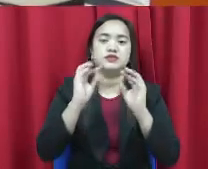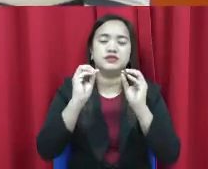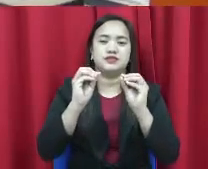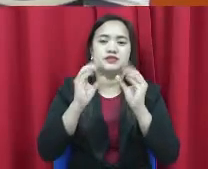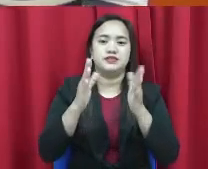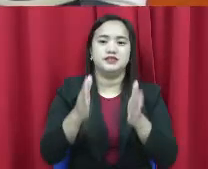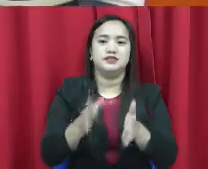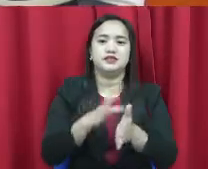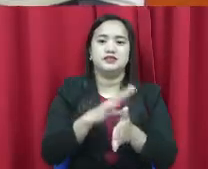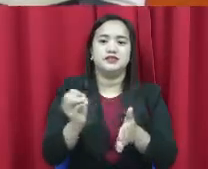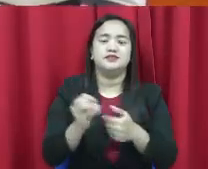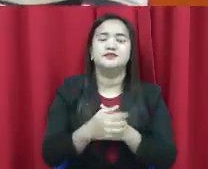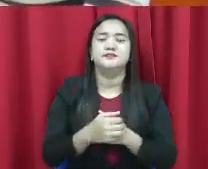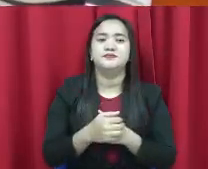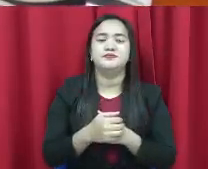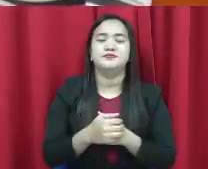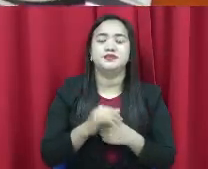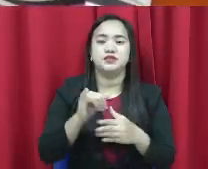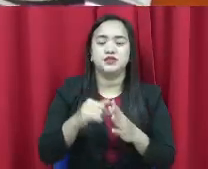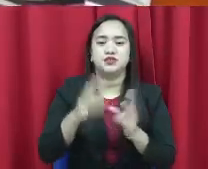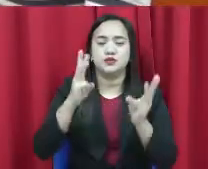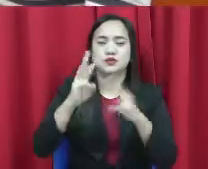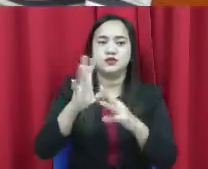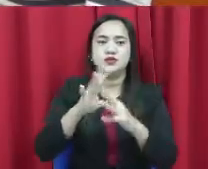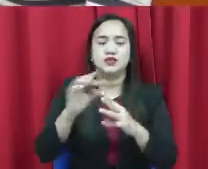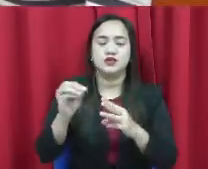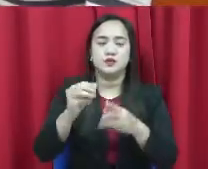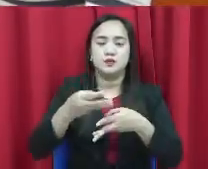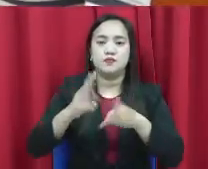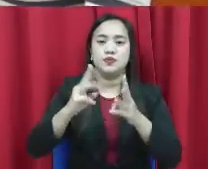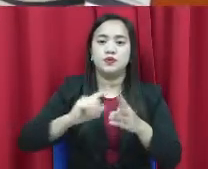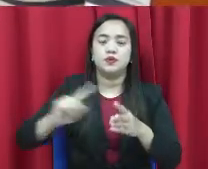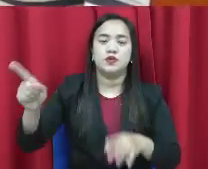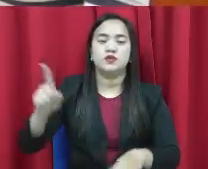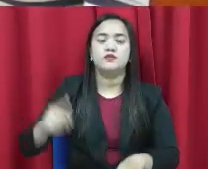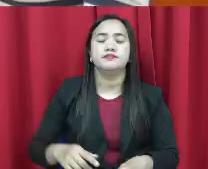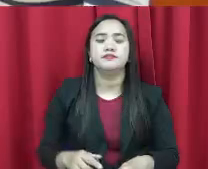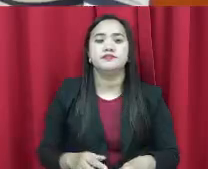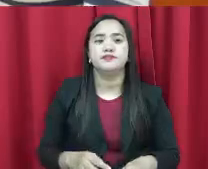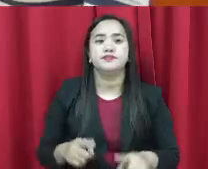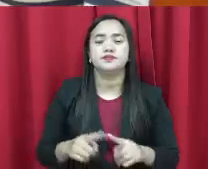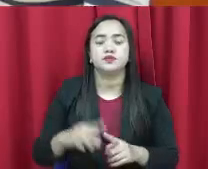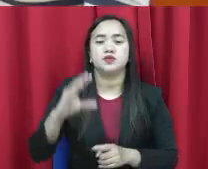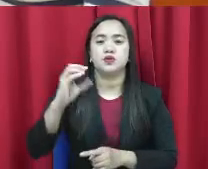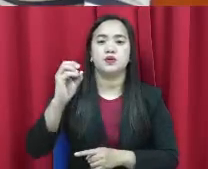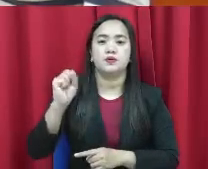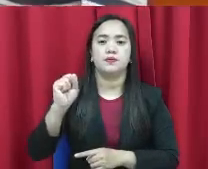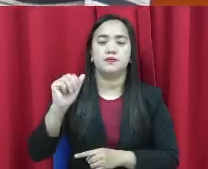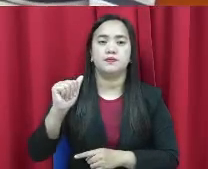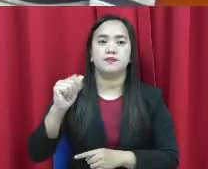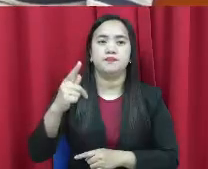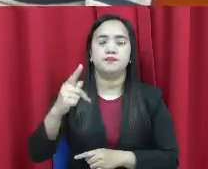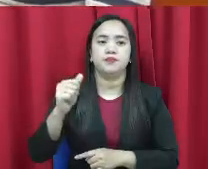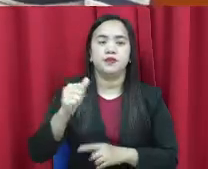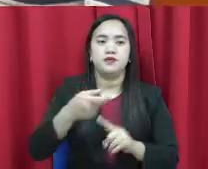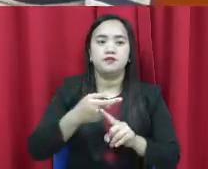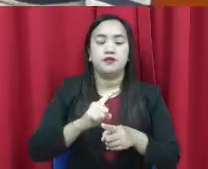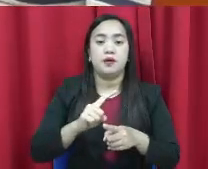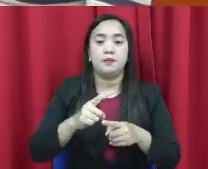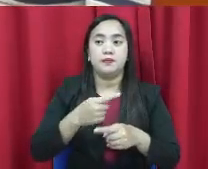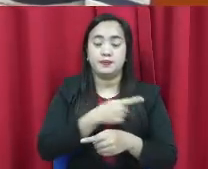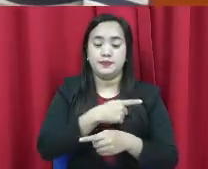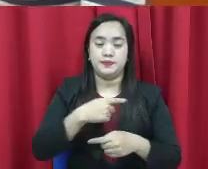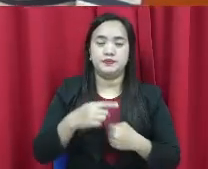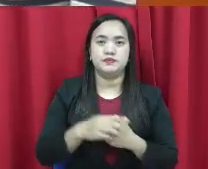manood ka na dito Hello paulin on her way to ah Osaka ngayon doon from Tokyo siya